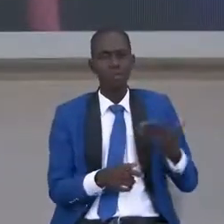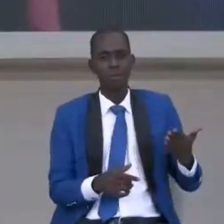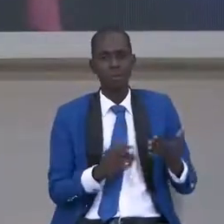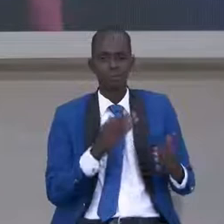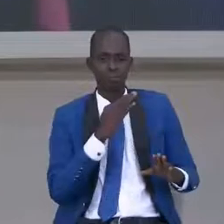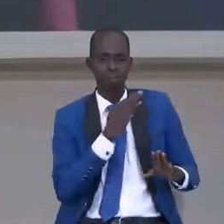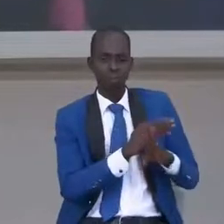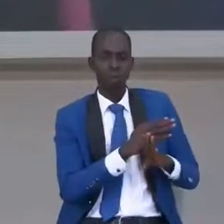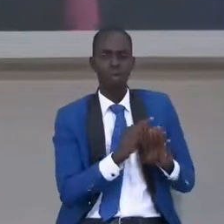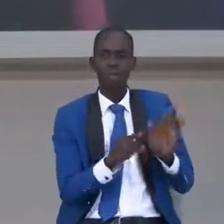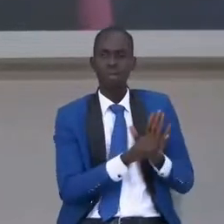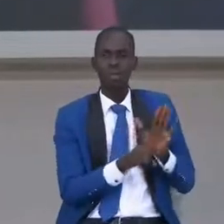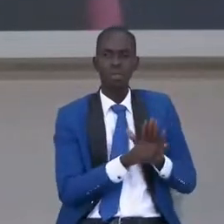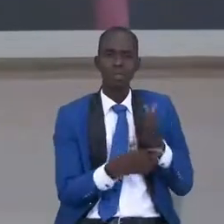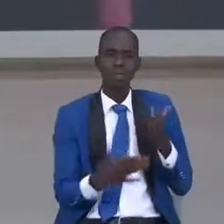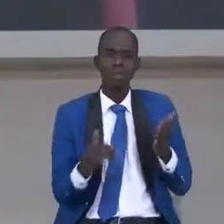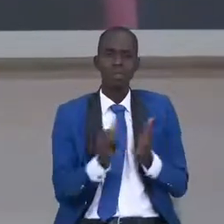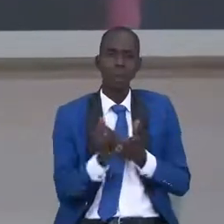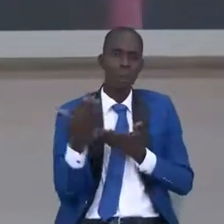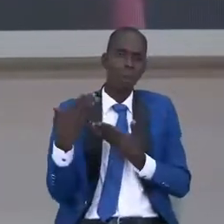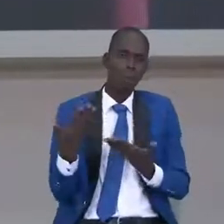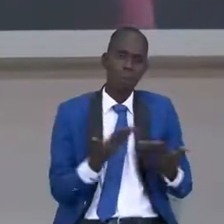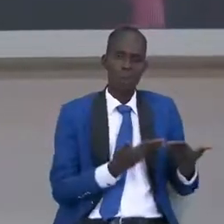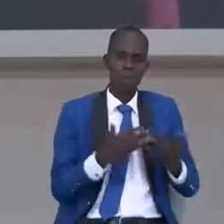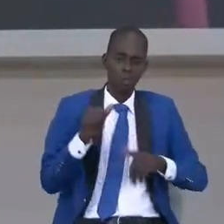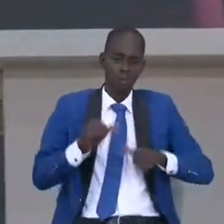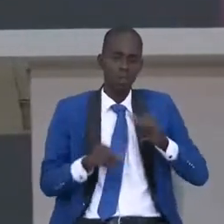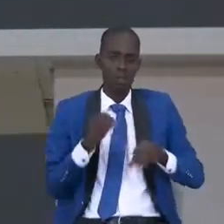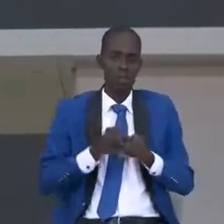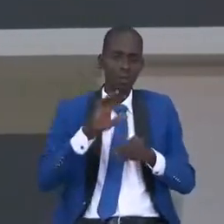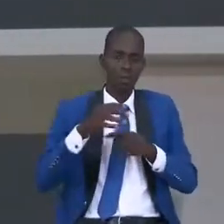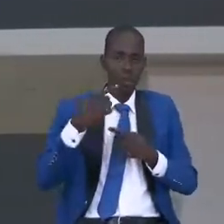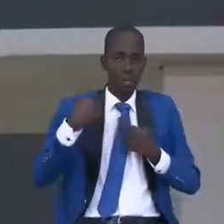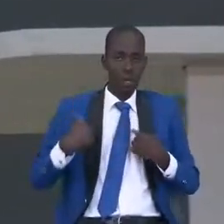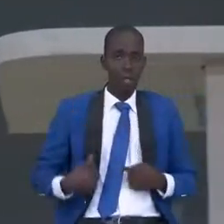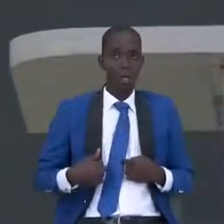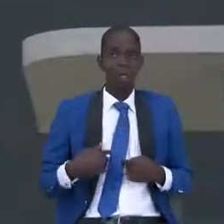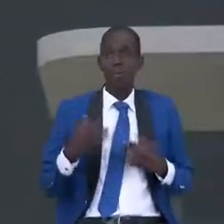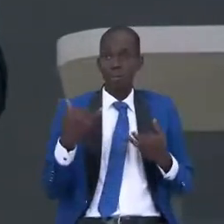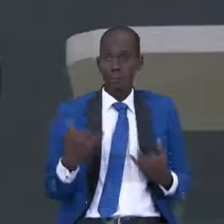Toutes ces choses qui amènent l'incrédulité.